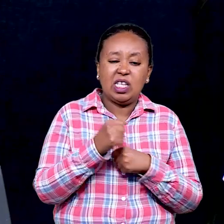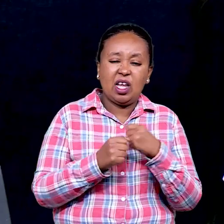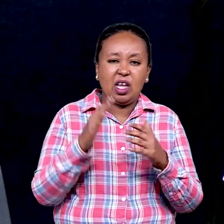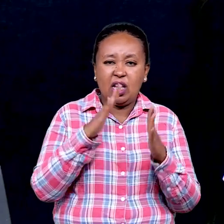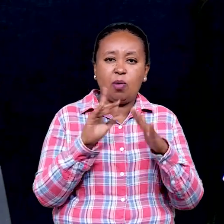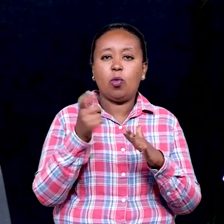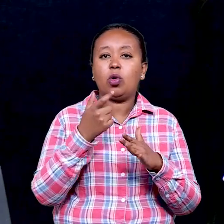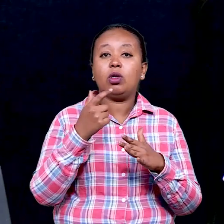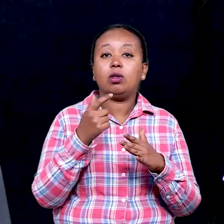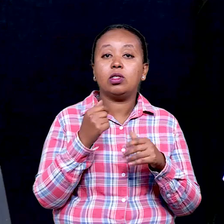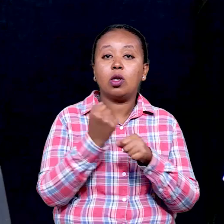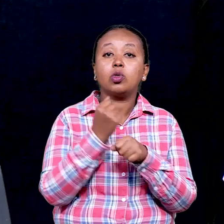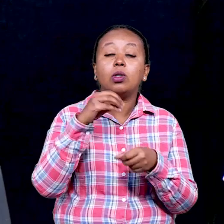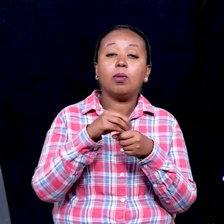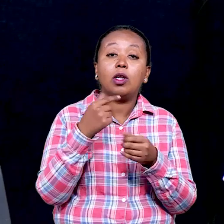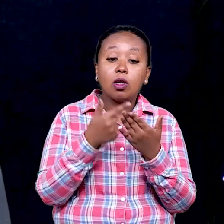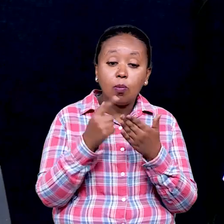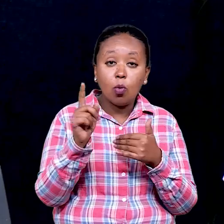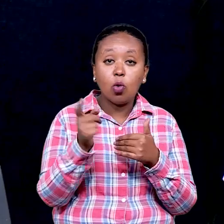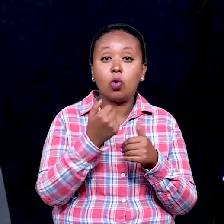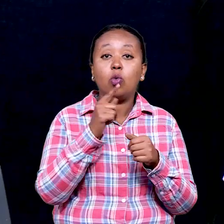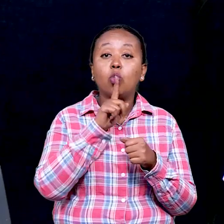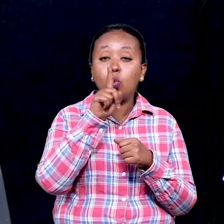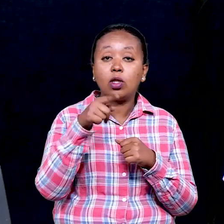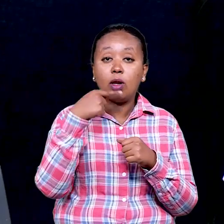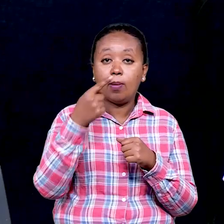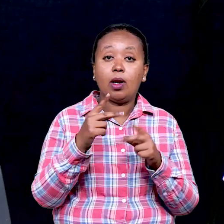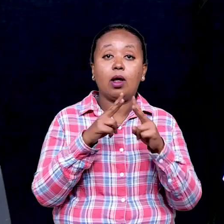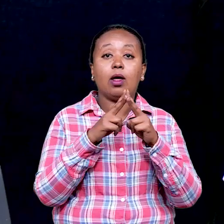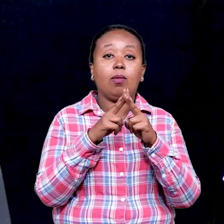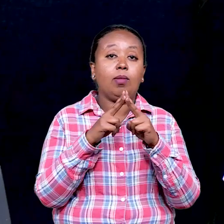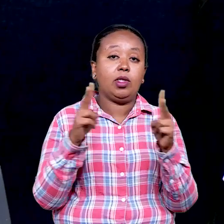ስራ ውስጥ ነበርና እንደዛም ሆኖ ግን ነው ለማናገር በጣም